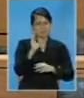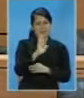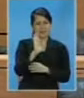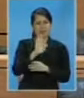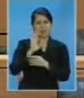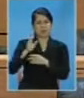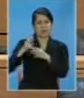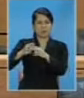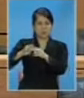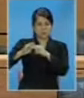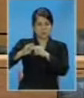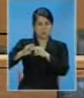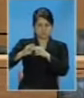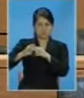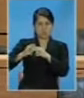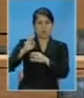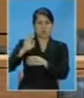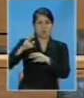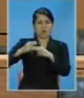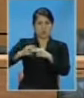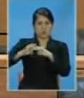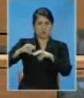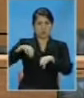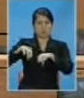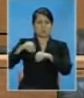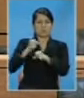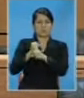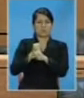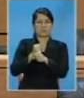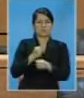นท่านประธานที่เคารพครับ